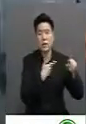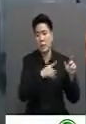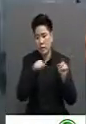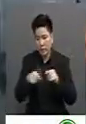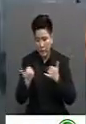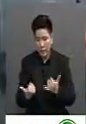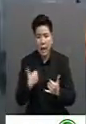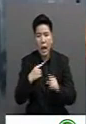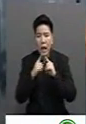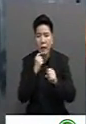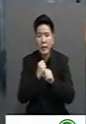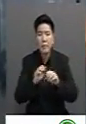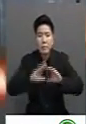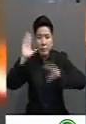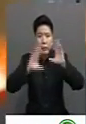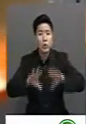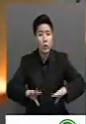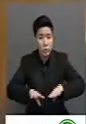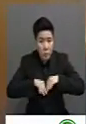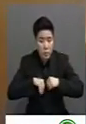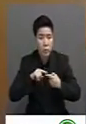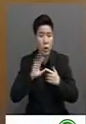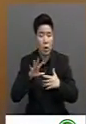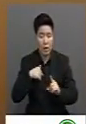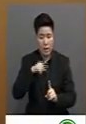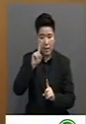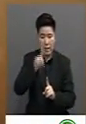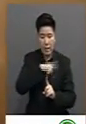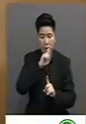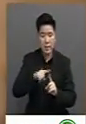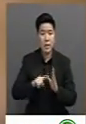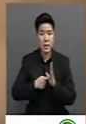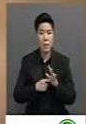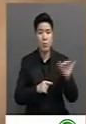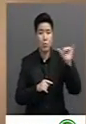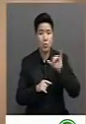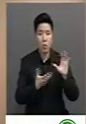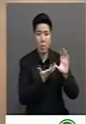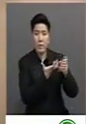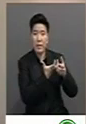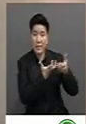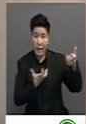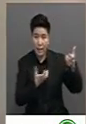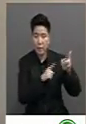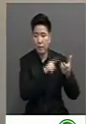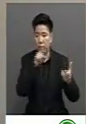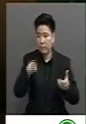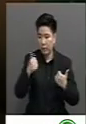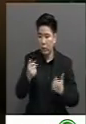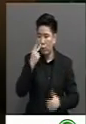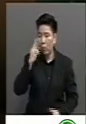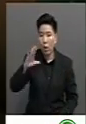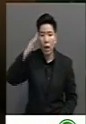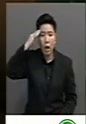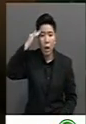องการให้มีการจัดทำประชาพิจารณ์หลังจากสหราชอาณาจักรเริ่มต้นกระบวนการ Brexit มาจนถึงคาบสมุทรเกาหลีที่เ